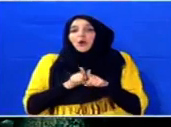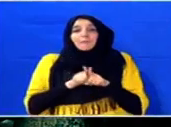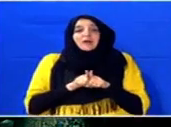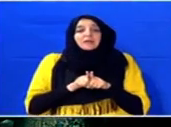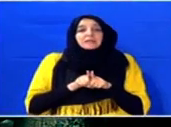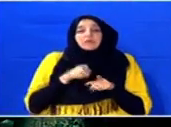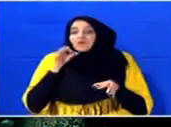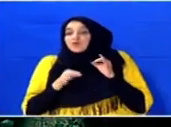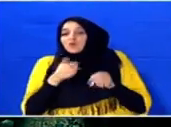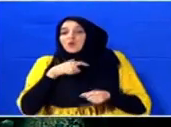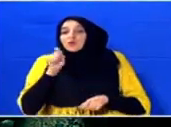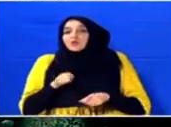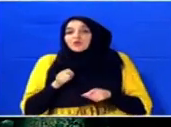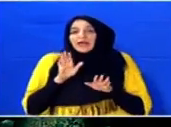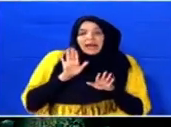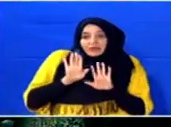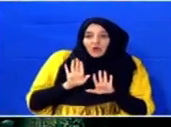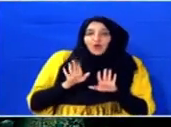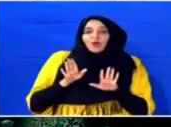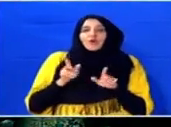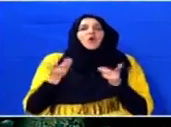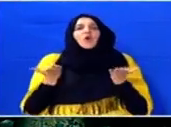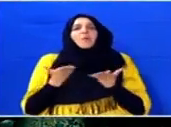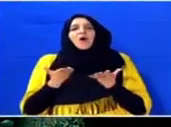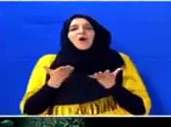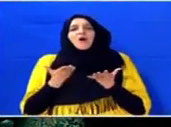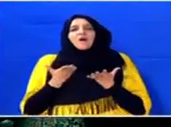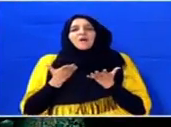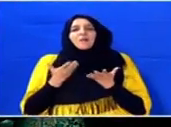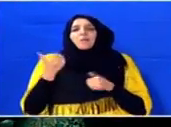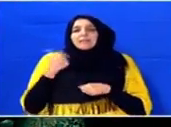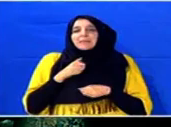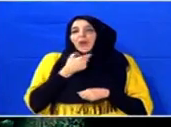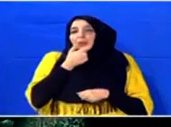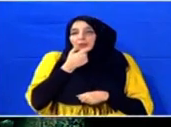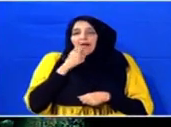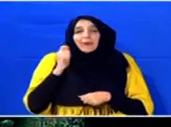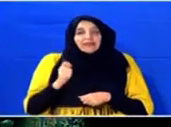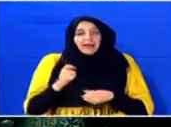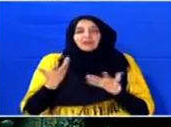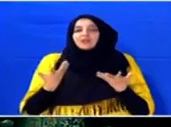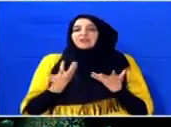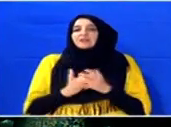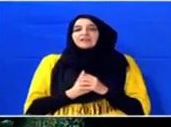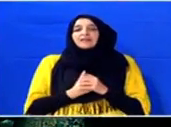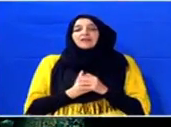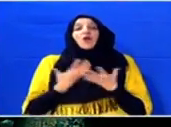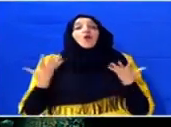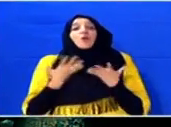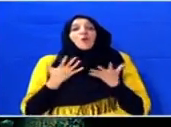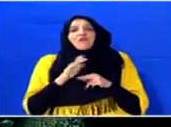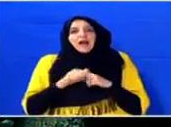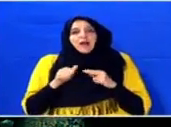خلاف في الاسره ما هو التحكيم في القران الكريم متى نلجا الى التحكيم هذه